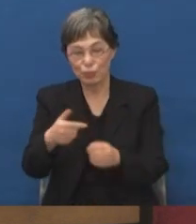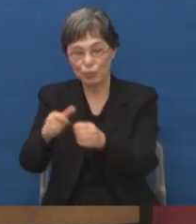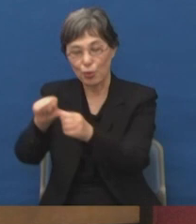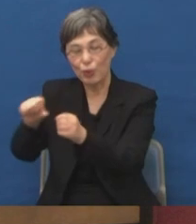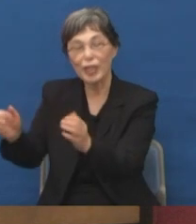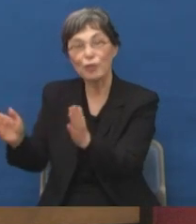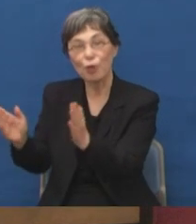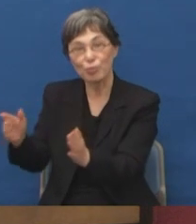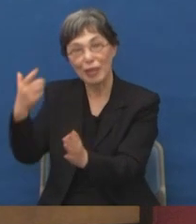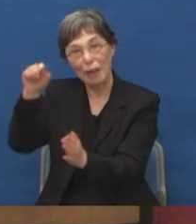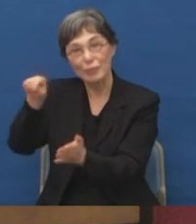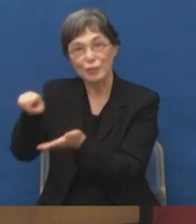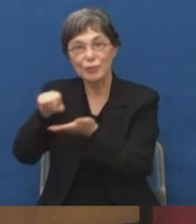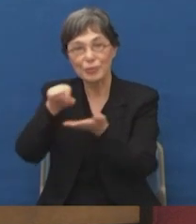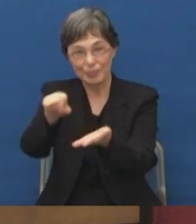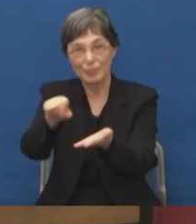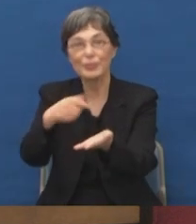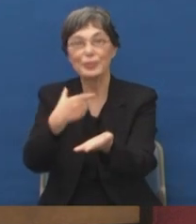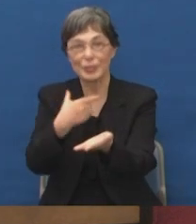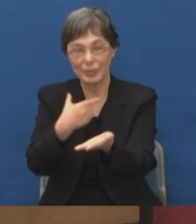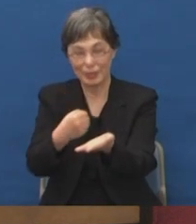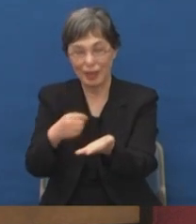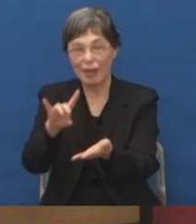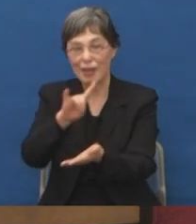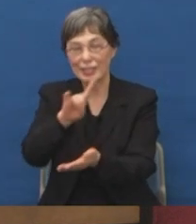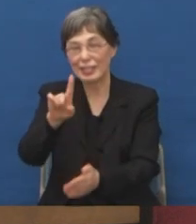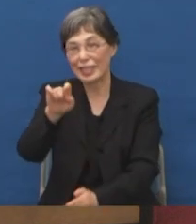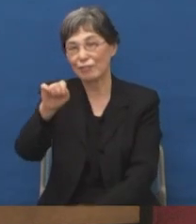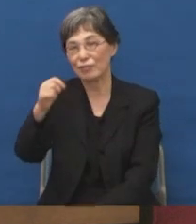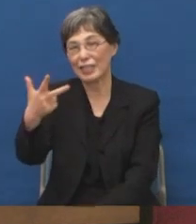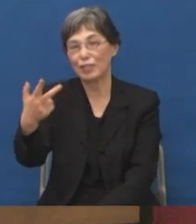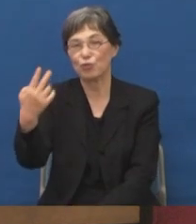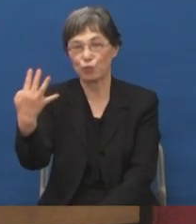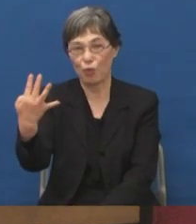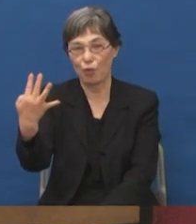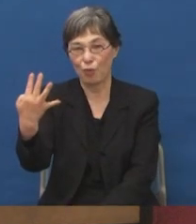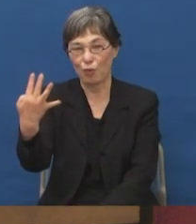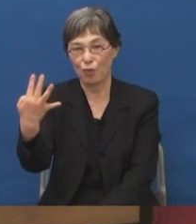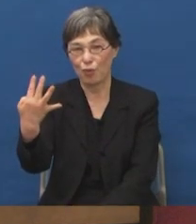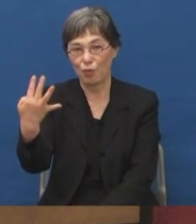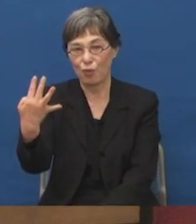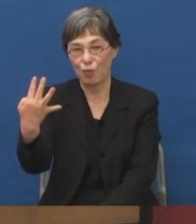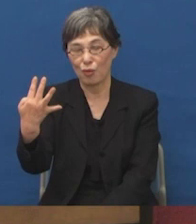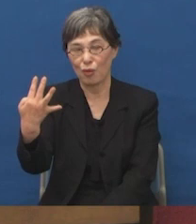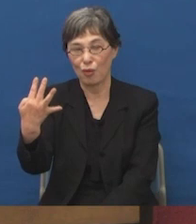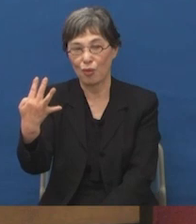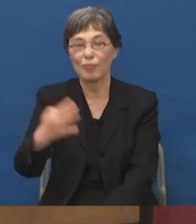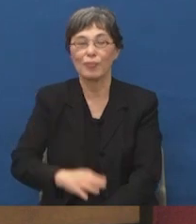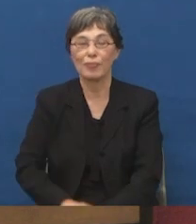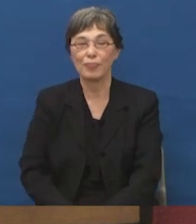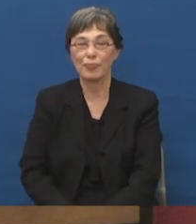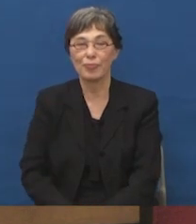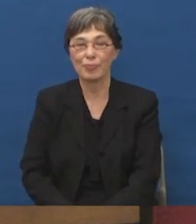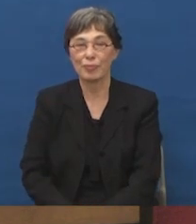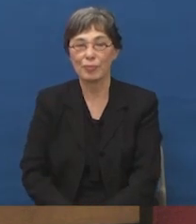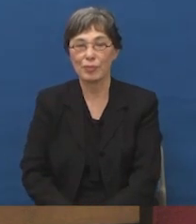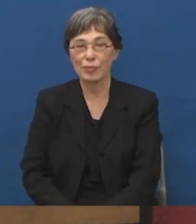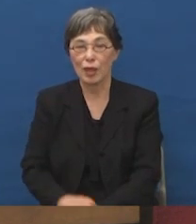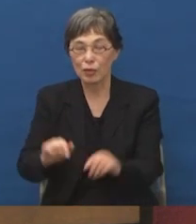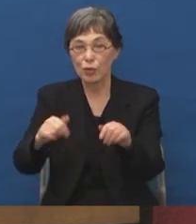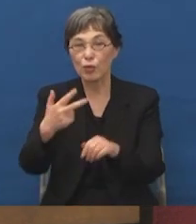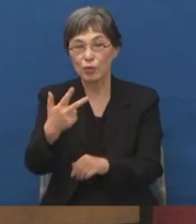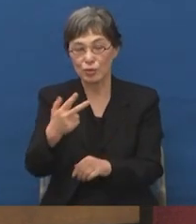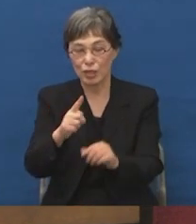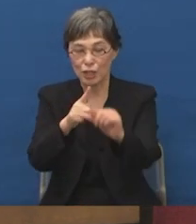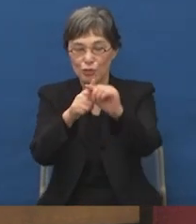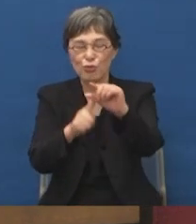分の議案について申し上げます。議題174号、動産の処分については、理事者から、 京都市中